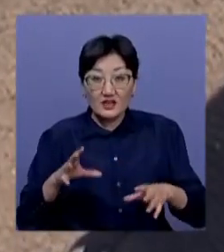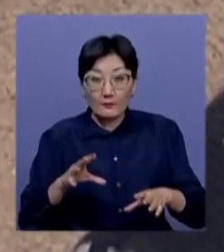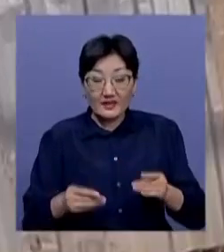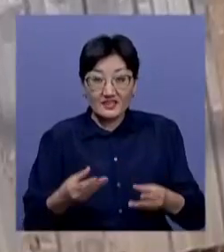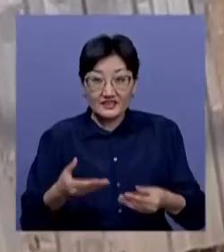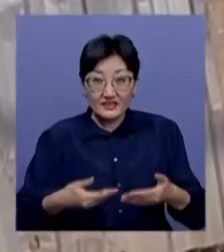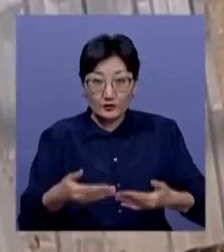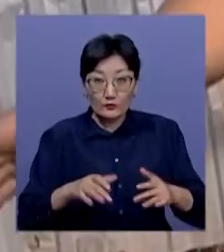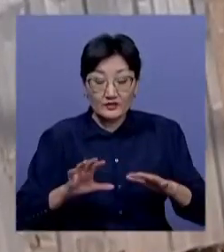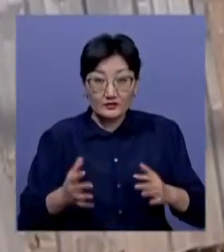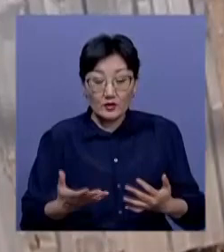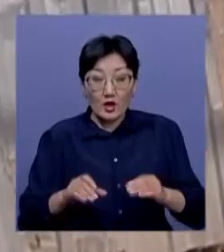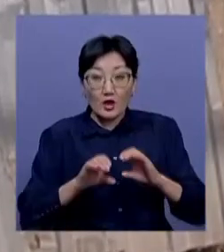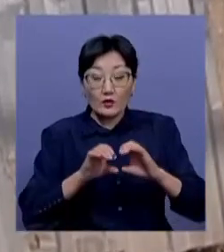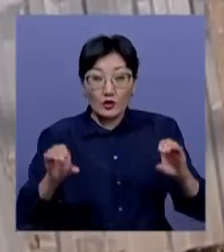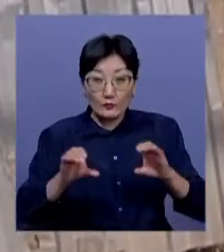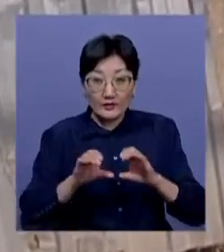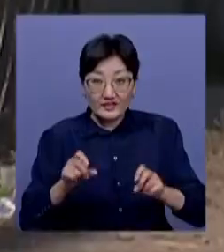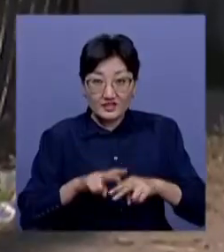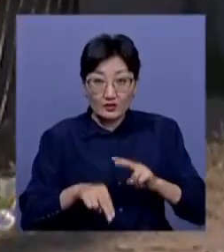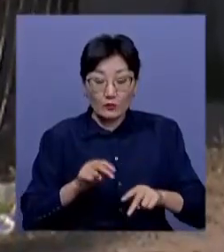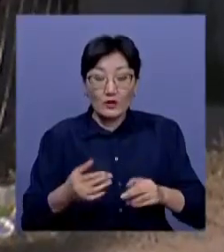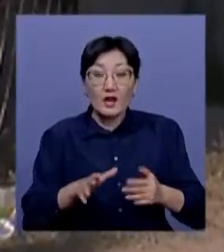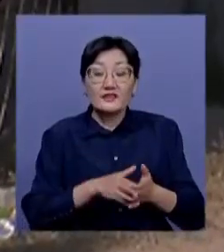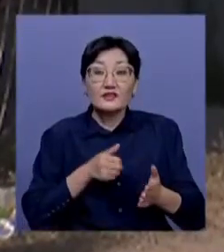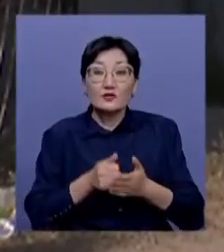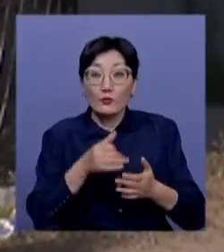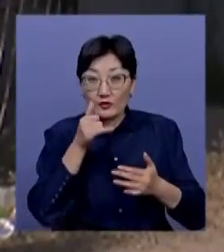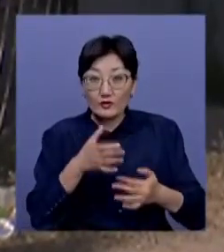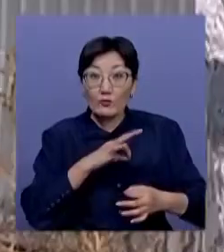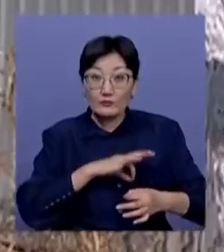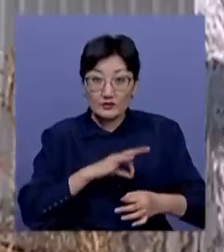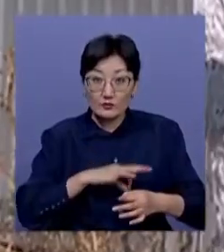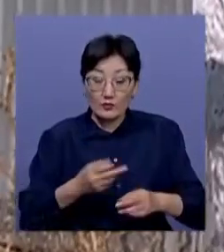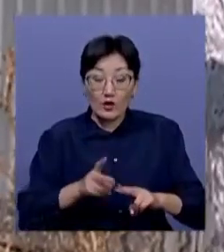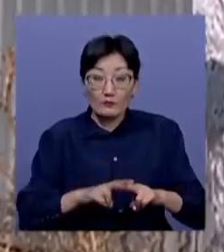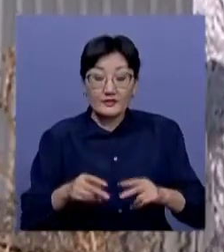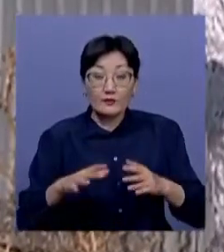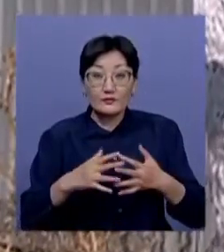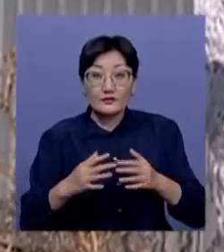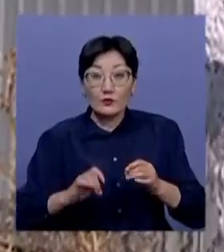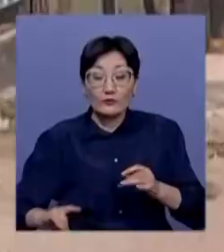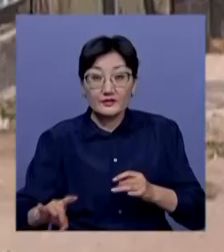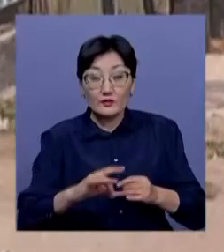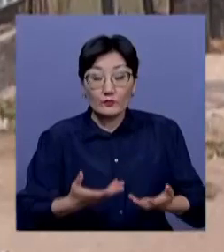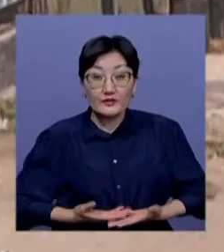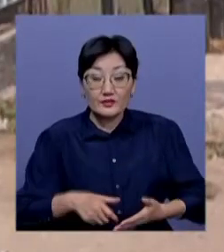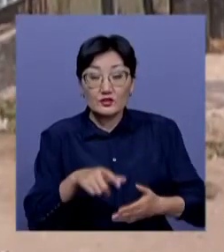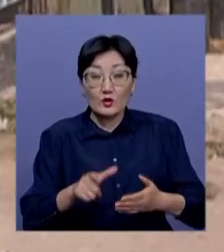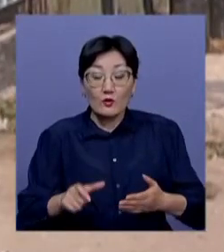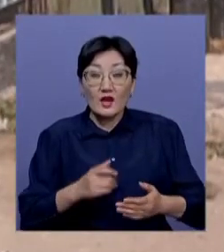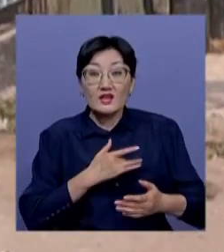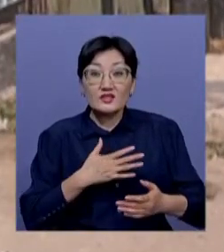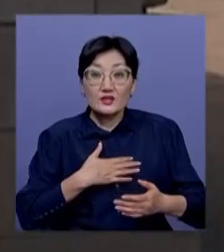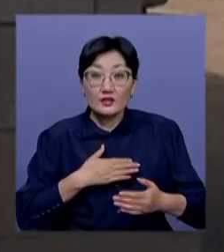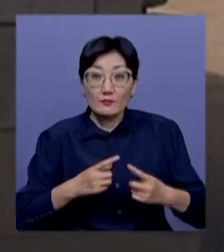кешіп шаршаған. Құбырлар тартылғанмен жұрт әлі күнге олардың игілігін көре алмай отыр. Олазай бұл елді мекеннің тұрғындары ауызсуды жеке меншік